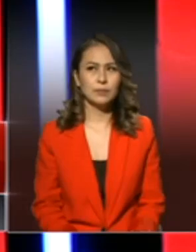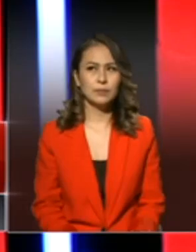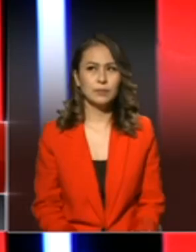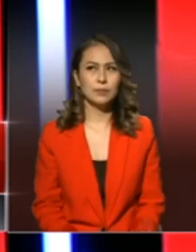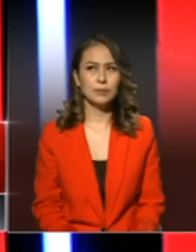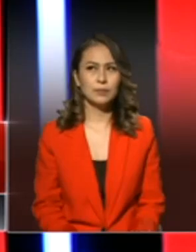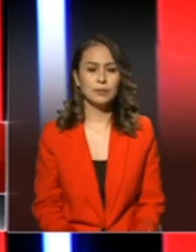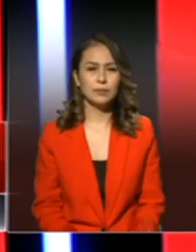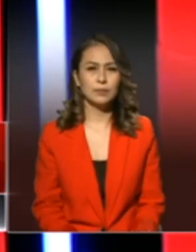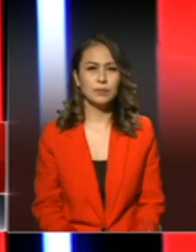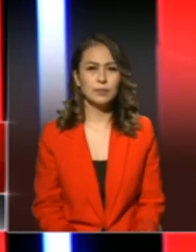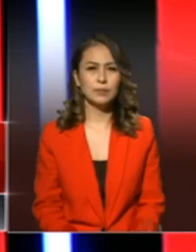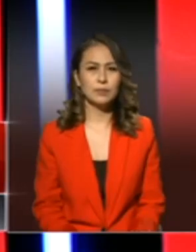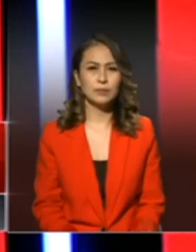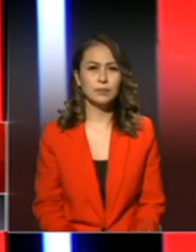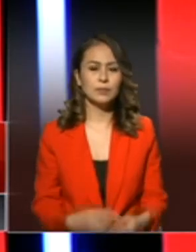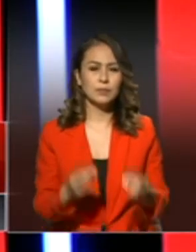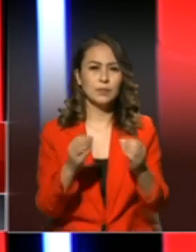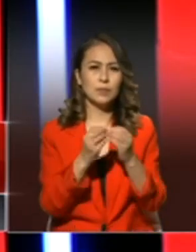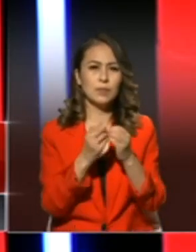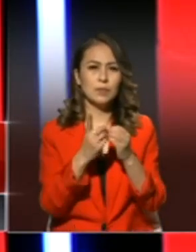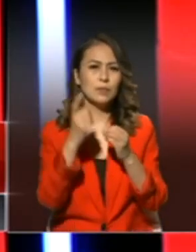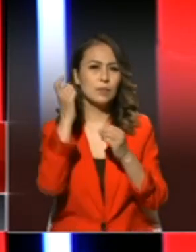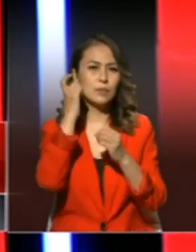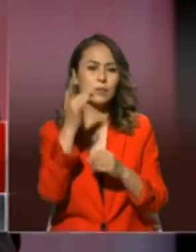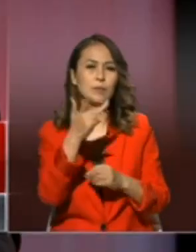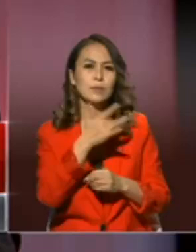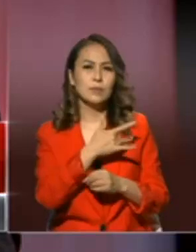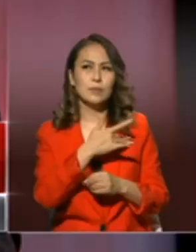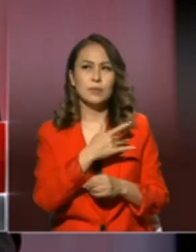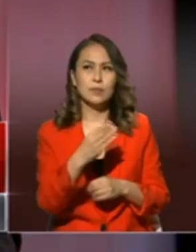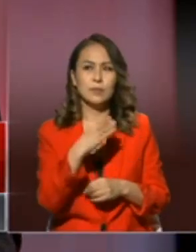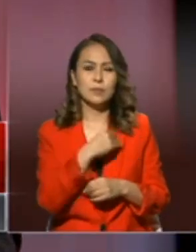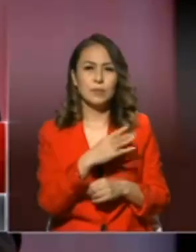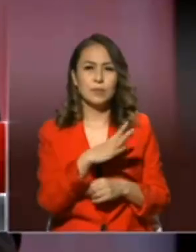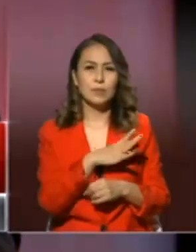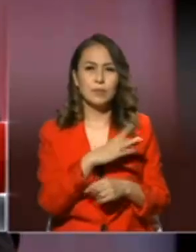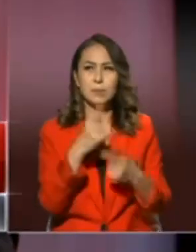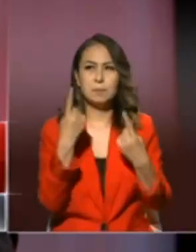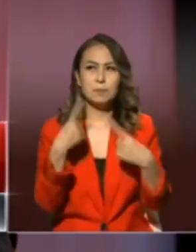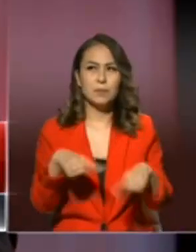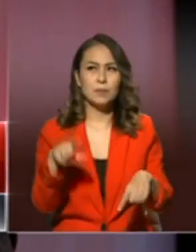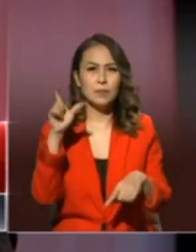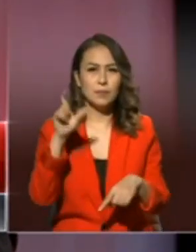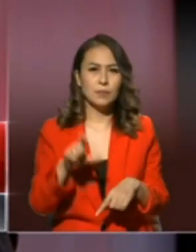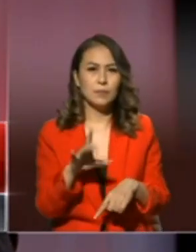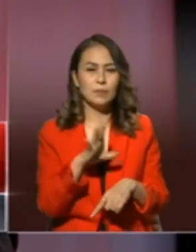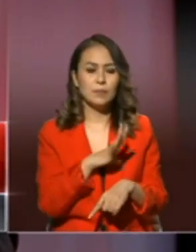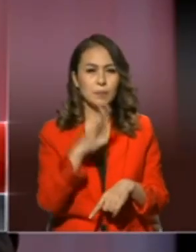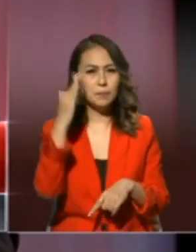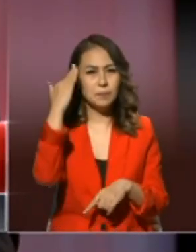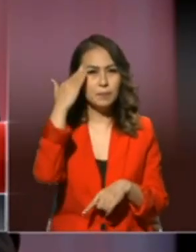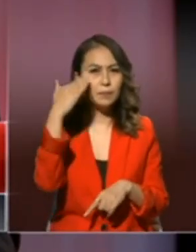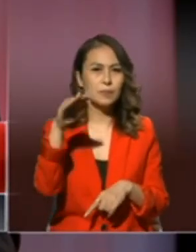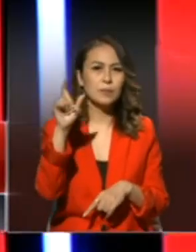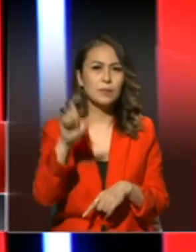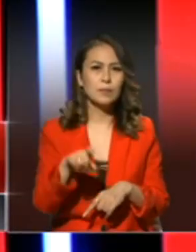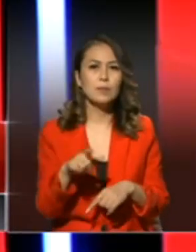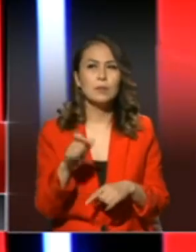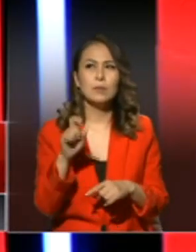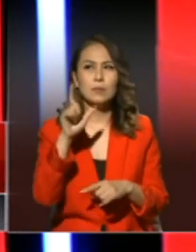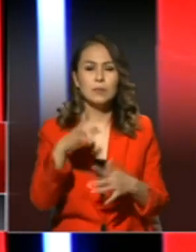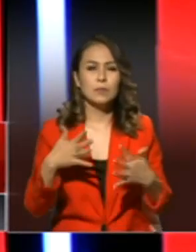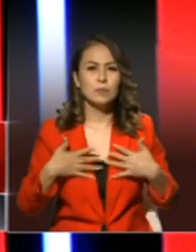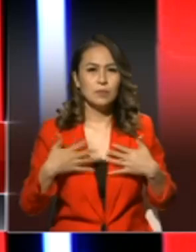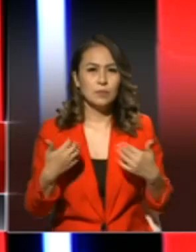осыдан 10 жыл бұрын, 11 жыл бұрын жүрек салдыңыз. Мүлдем басқа адамның, өзіңізге бейтаныс адам жүрегін салдыңыз. Қазір жағдайыңыз